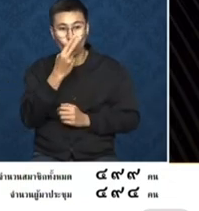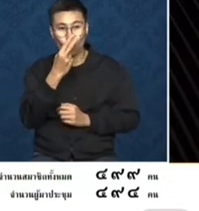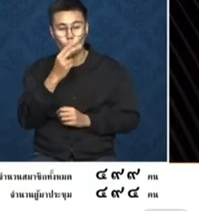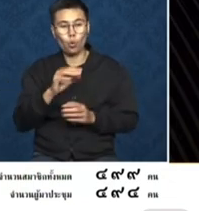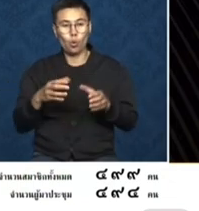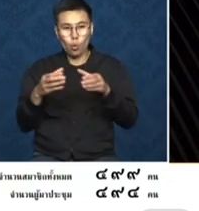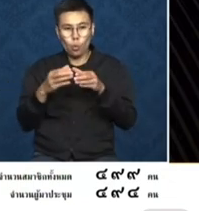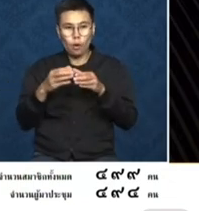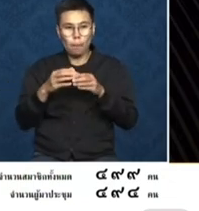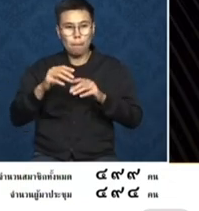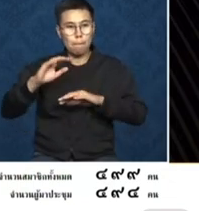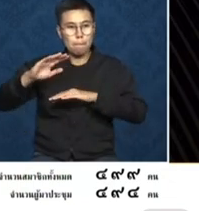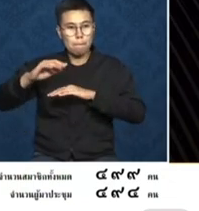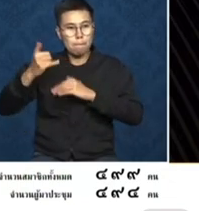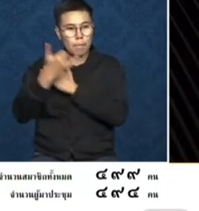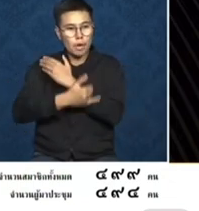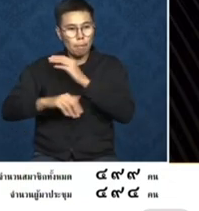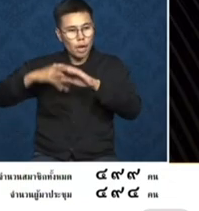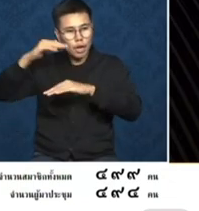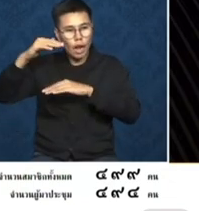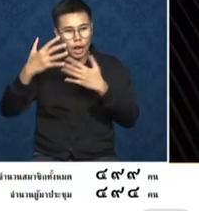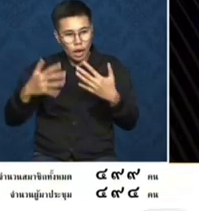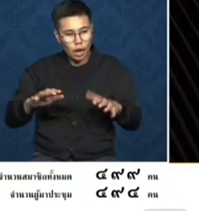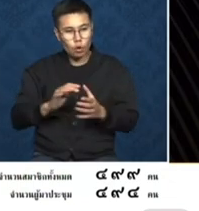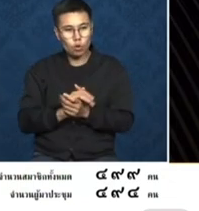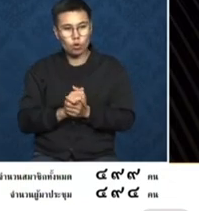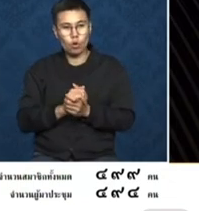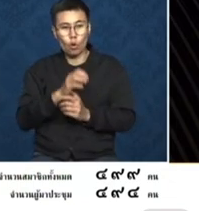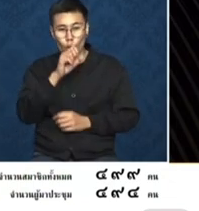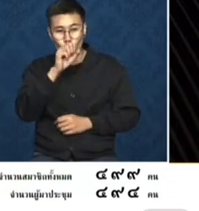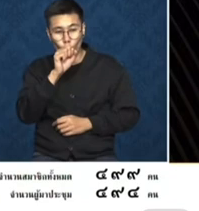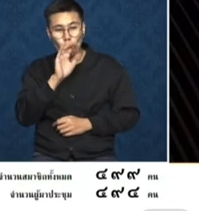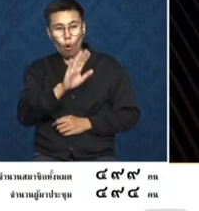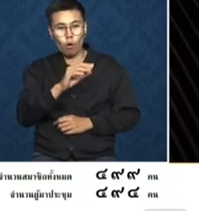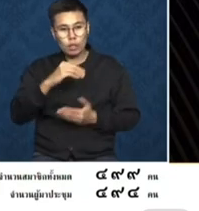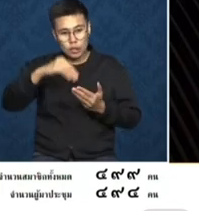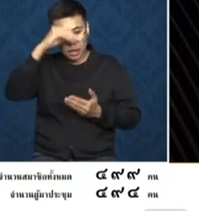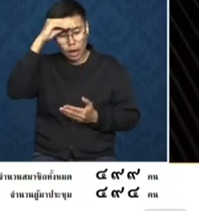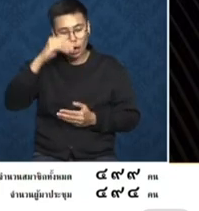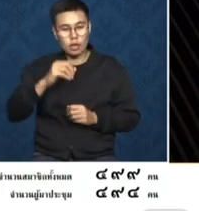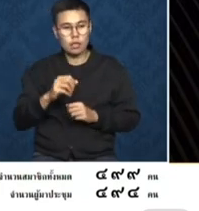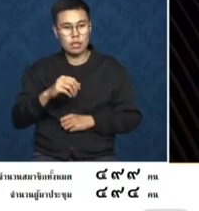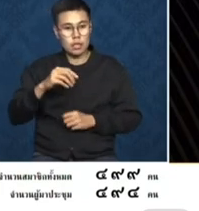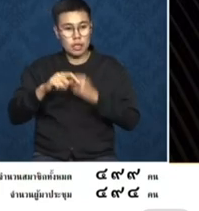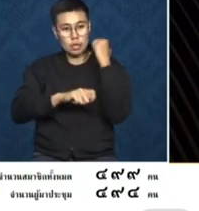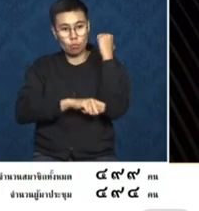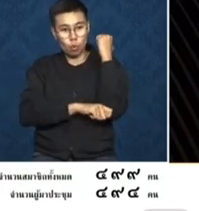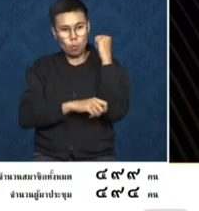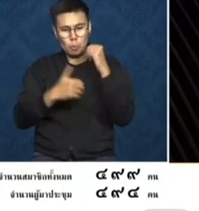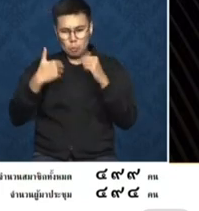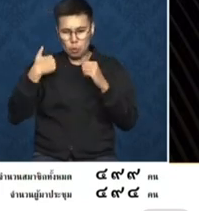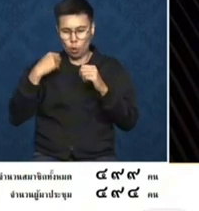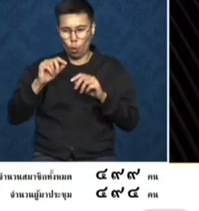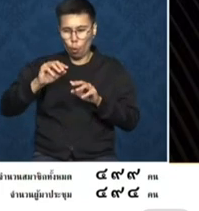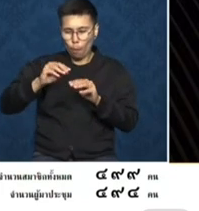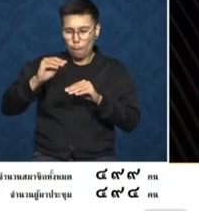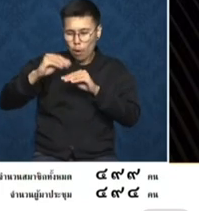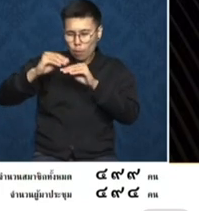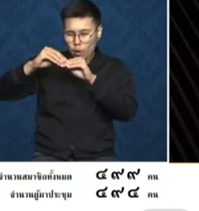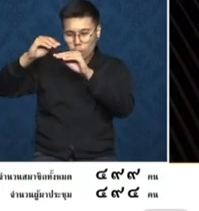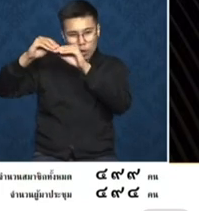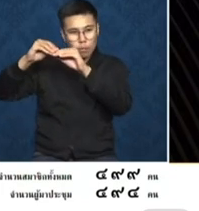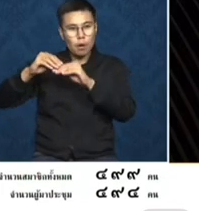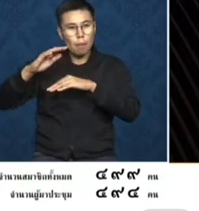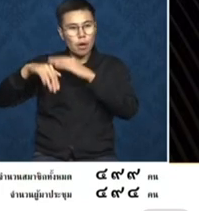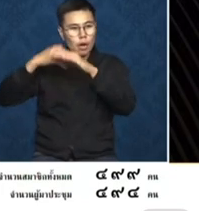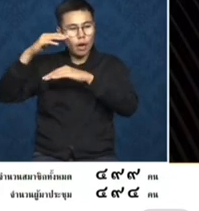พัฒนาแล้วและผลสอบของเด็กสิงงบอรนับวันมีแต่จะทิงห่างประเทศทพัฒนาแล้วอ